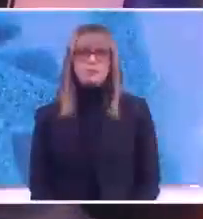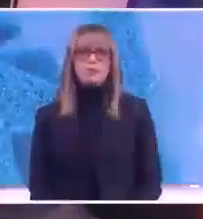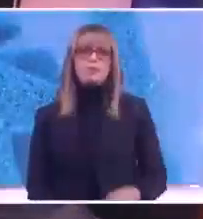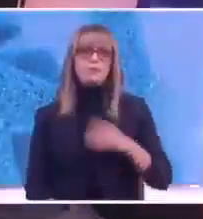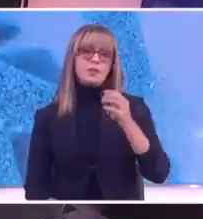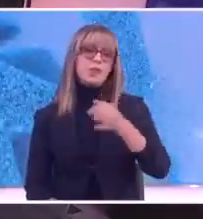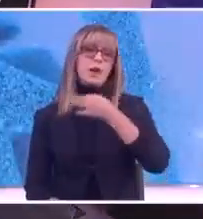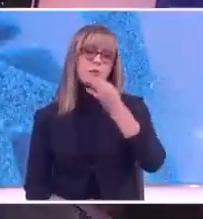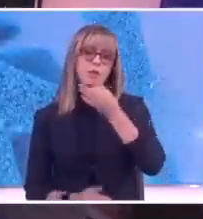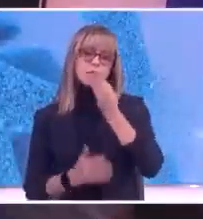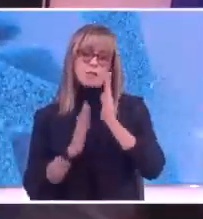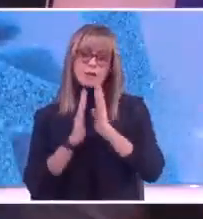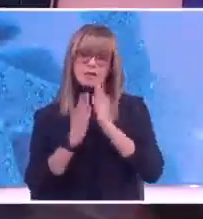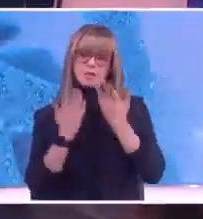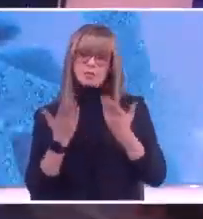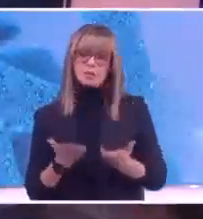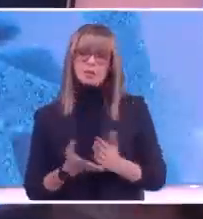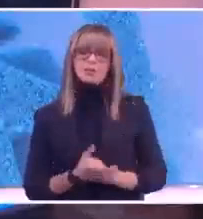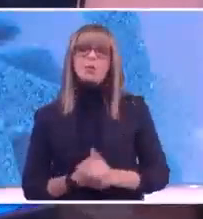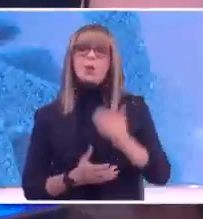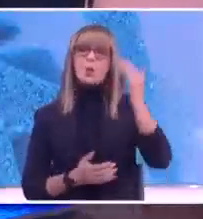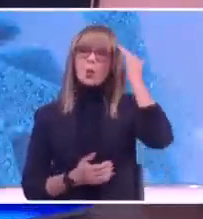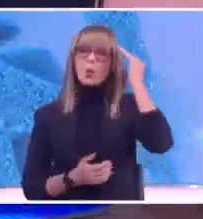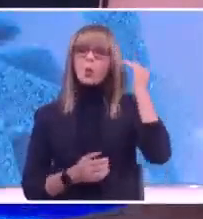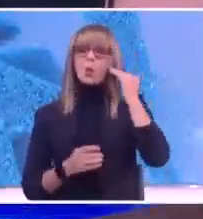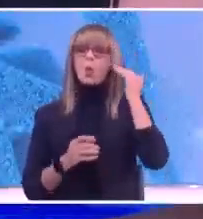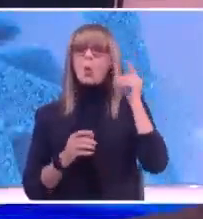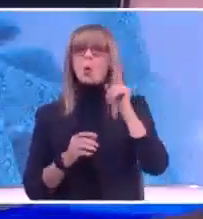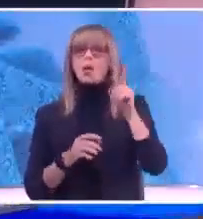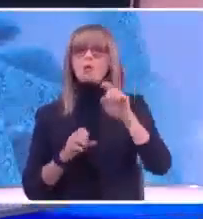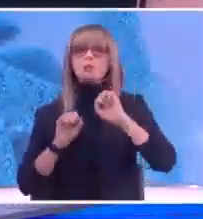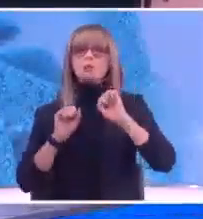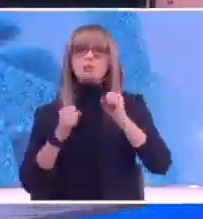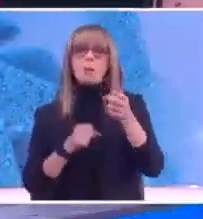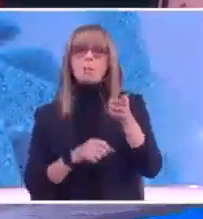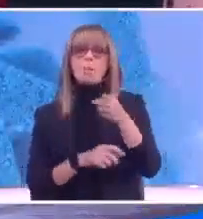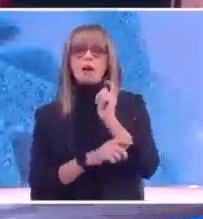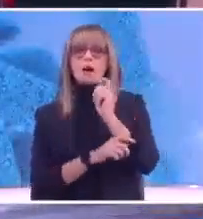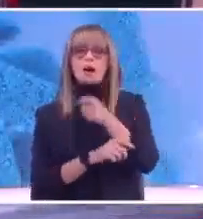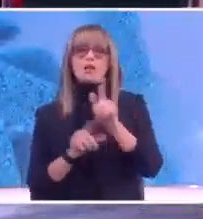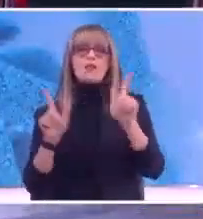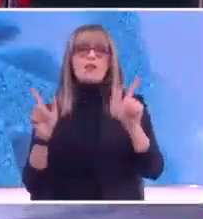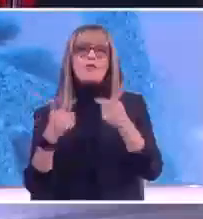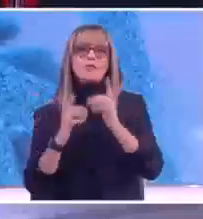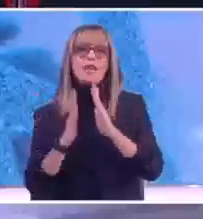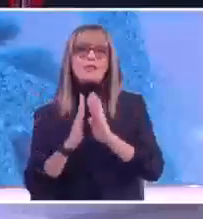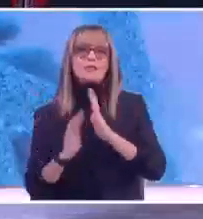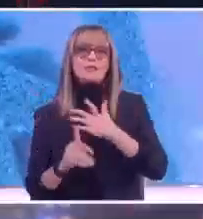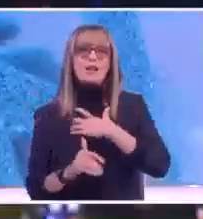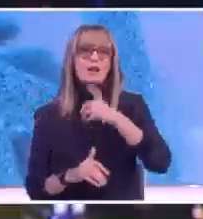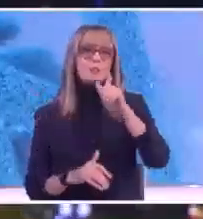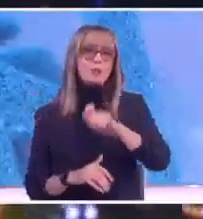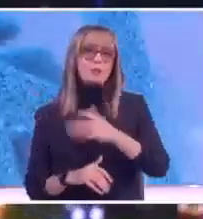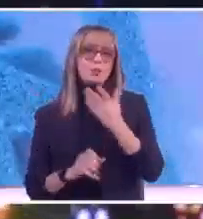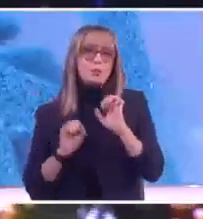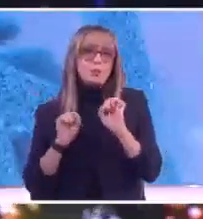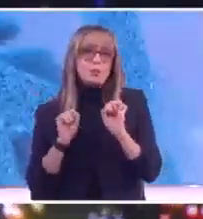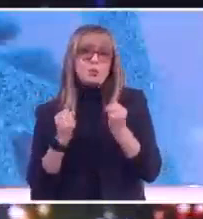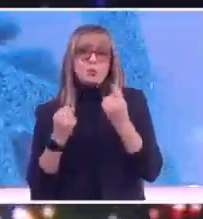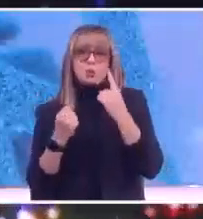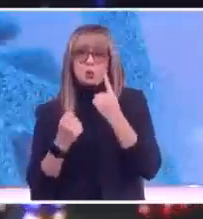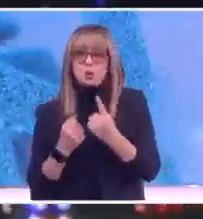Sınırlarımız ötesinden haberlerle devam edelim. Güney Kore, buzda balık avı festivaline ev sahipliği yapıyor. Dondurucu